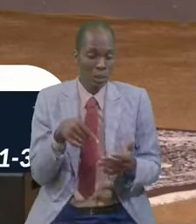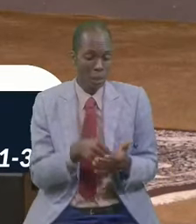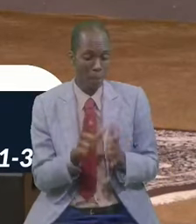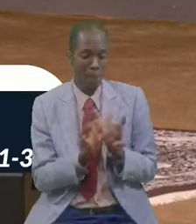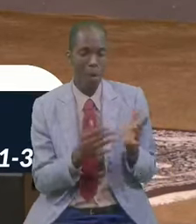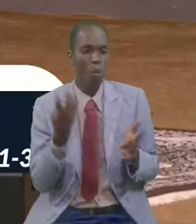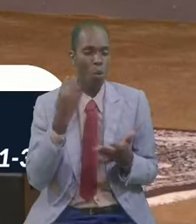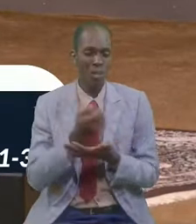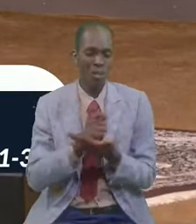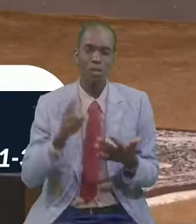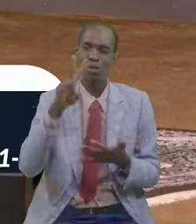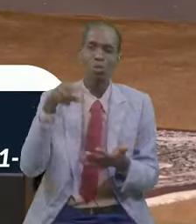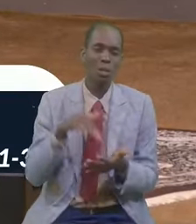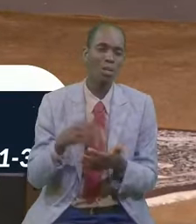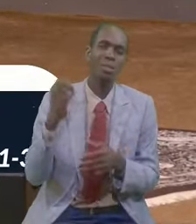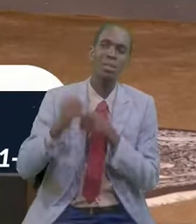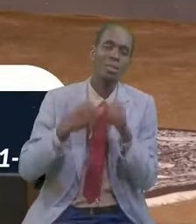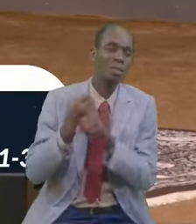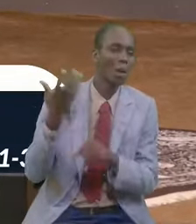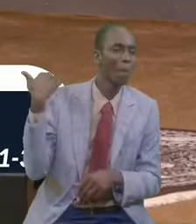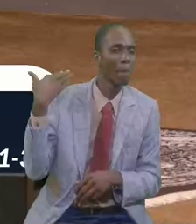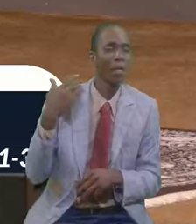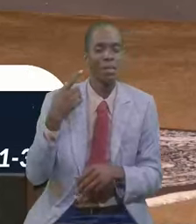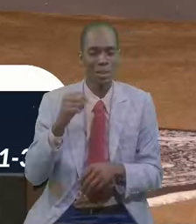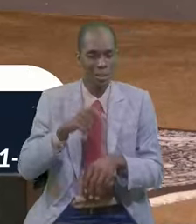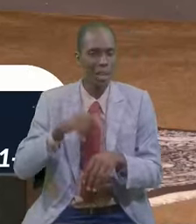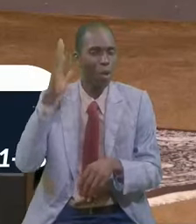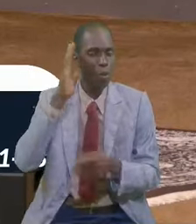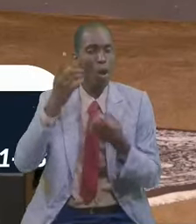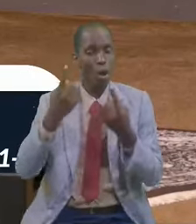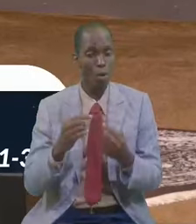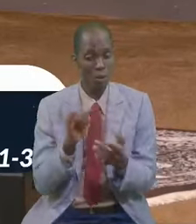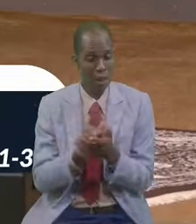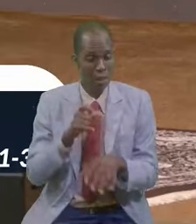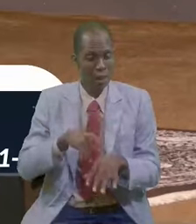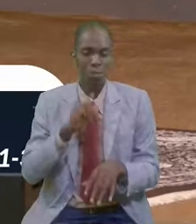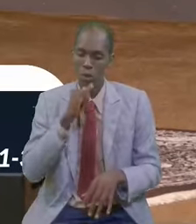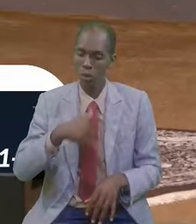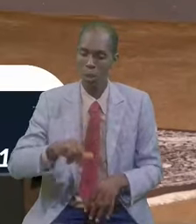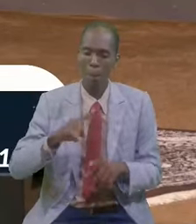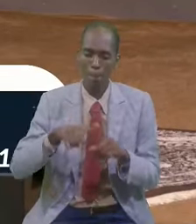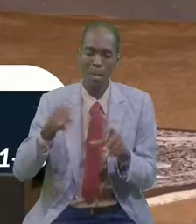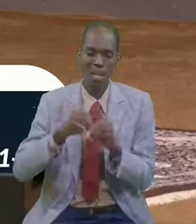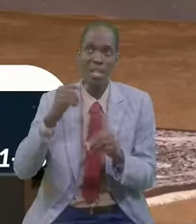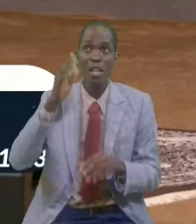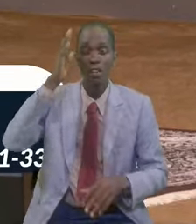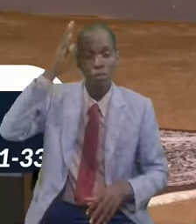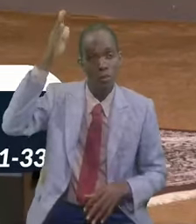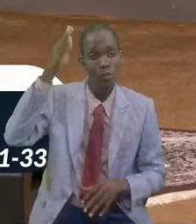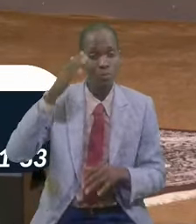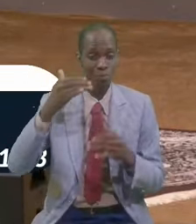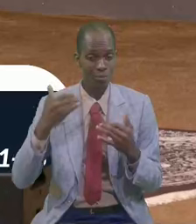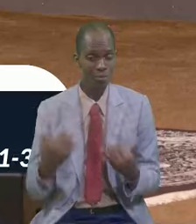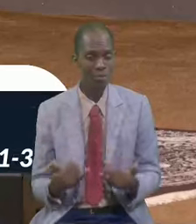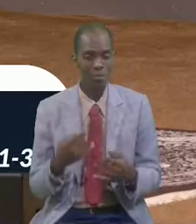Je suis écrit 2000 ans passés. Le temps viendra. En ce temps-là, c'est le futur. Voici le